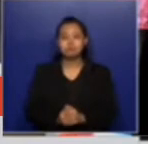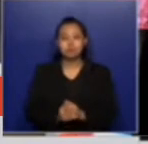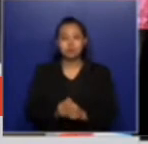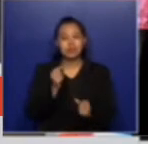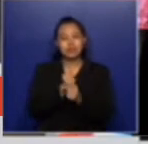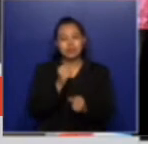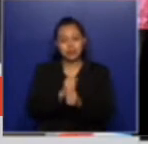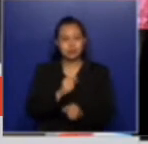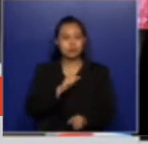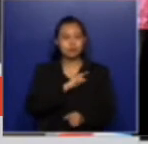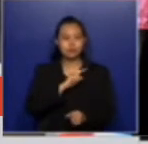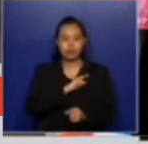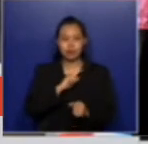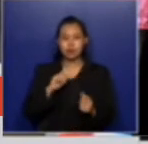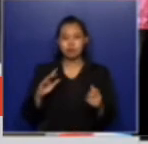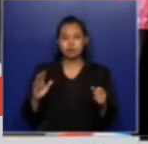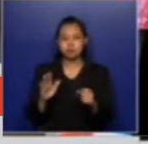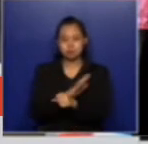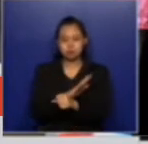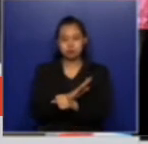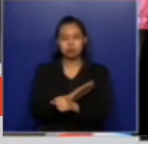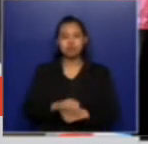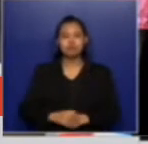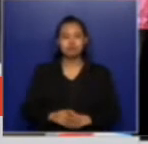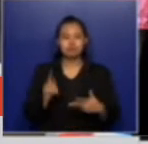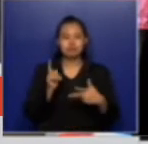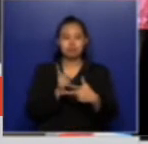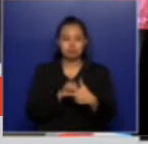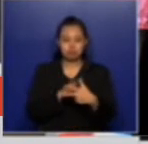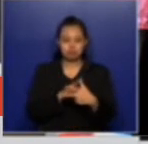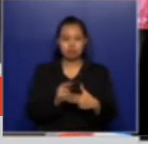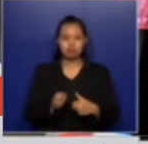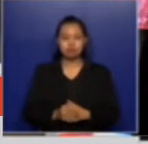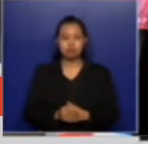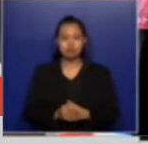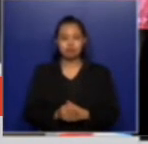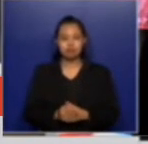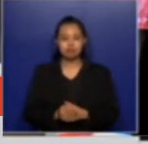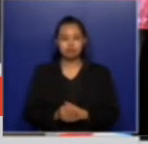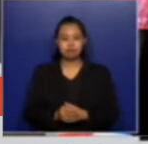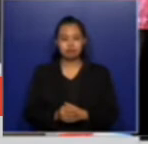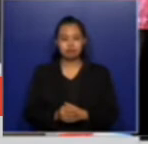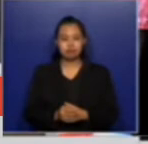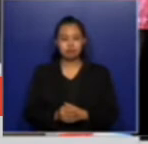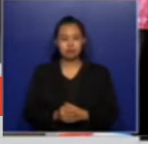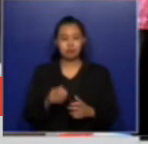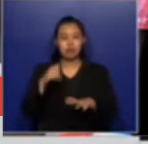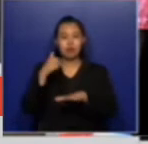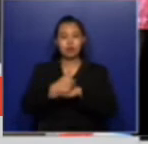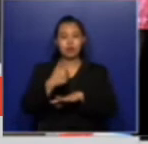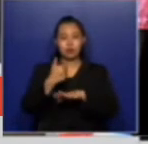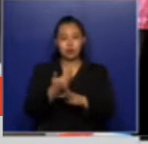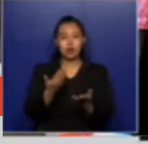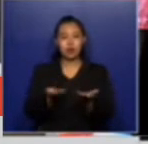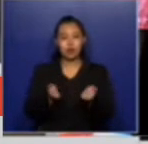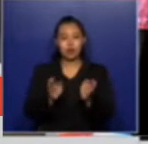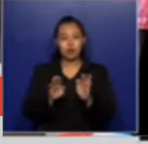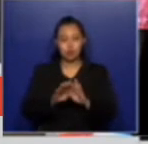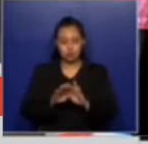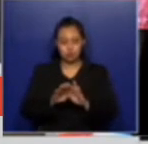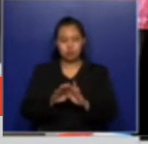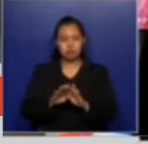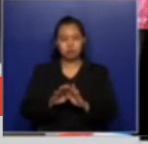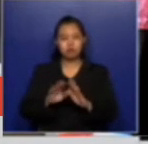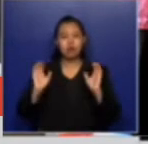ที่ได้สมบูรณ์แบบข้อที่1ถ้าคุณเป็นหัวหน้าครอบครัวหรือคุณเป็นหัวหน้ารัฐบาล